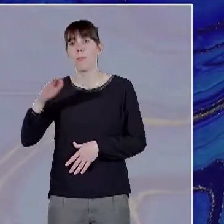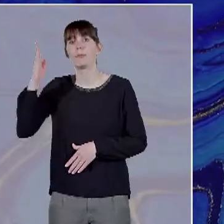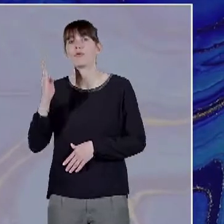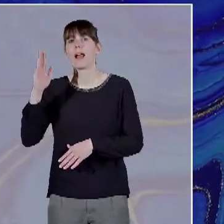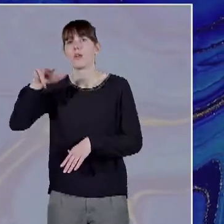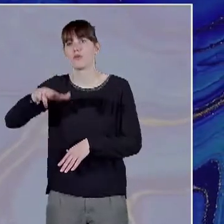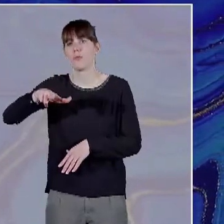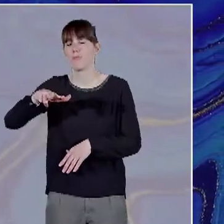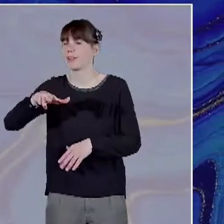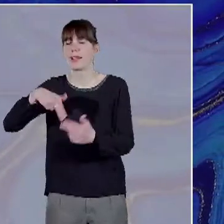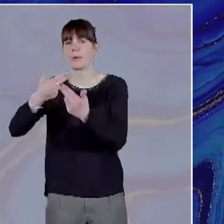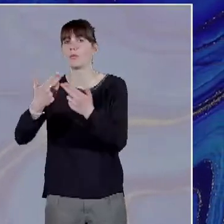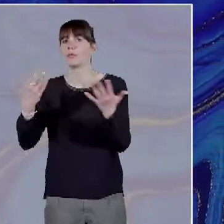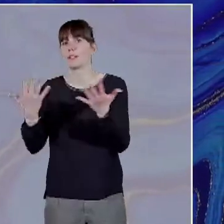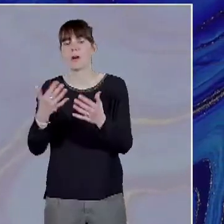bien.